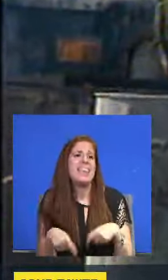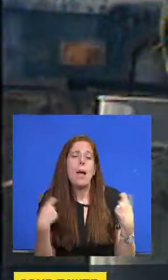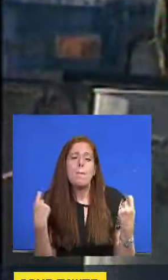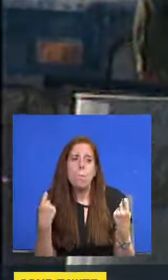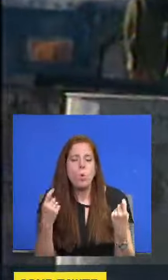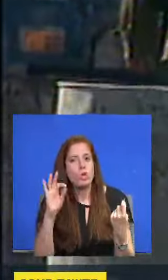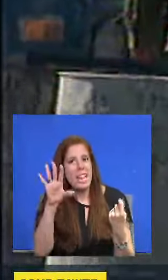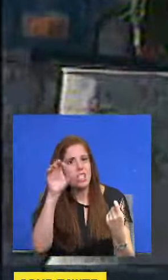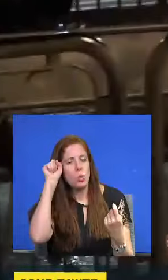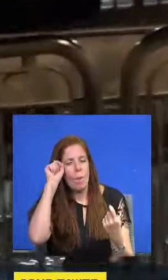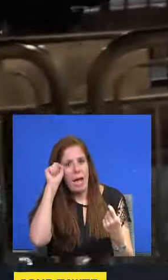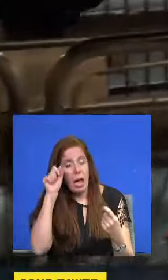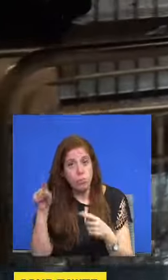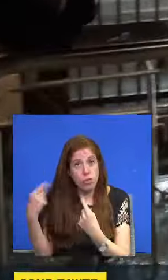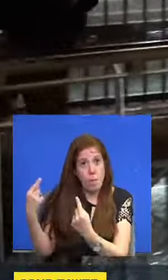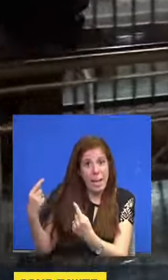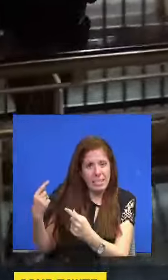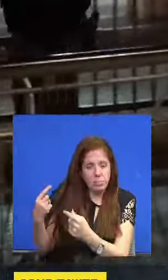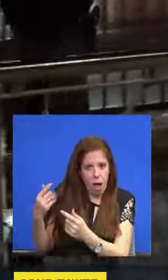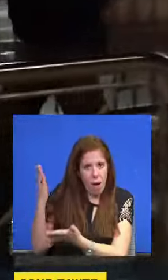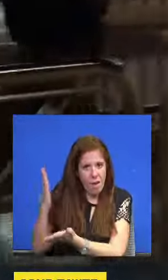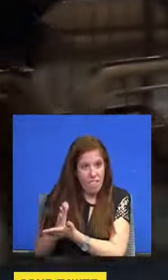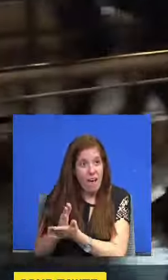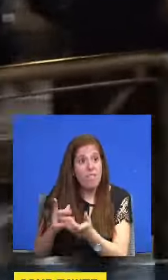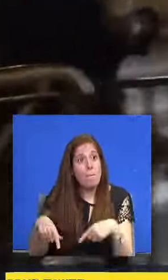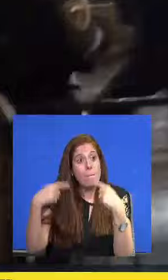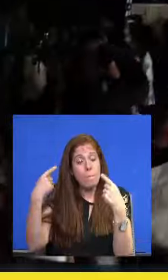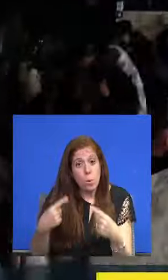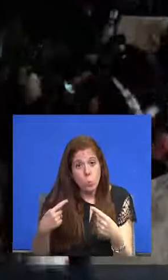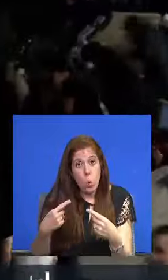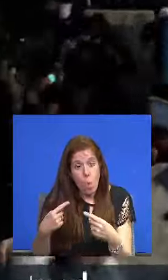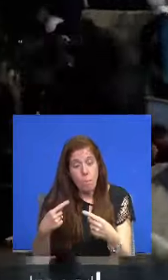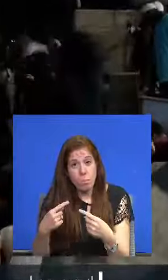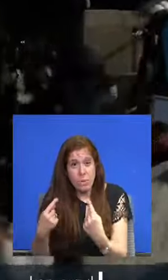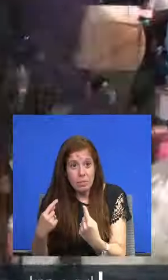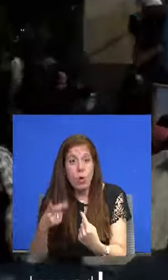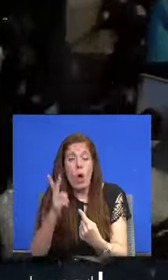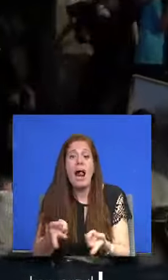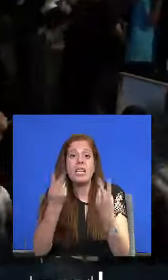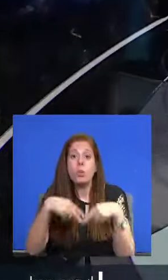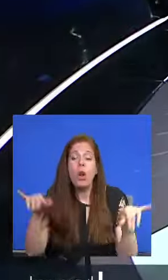לקחים שהיא עצמה הפיקה, וביום פקודה היא חוזרת על טעויות שכבר נעשו.